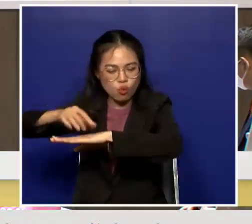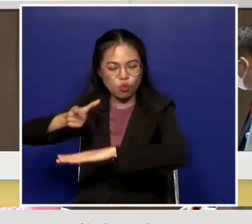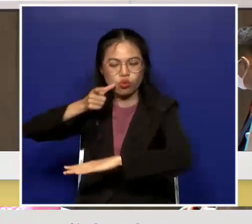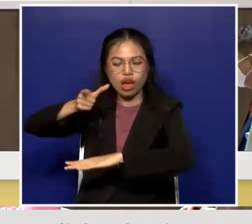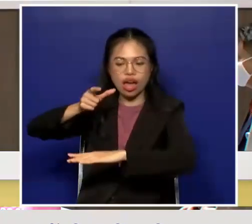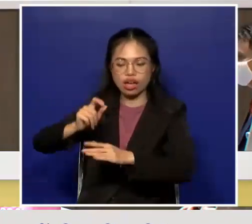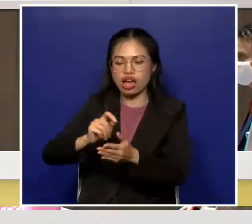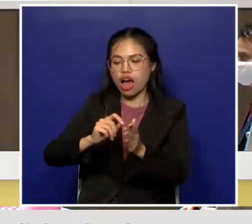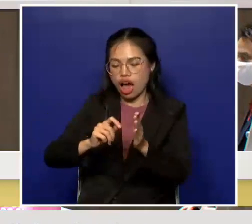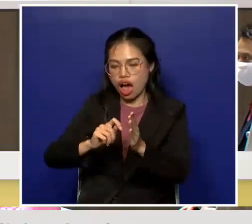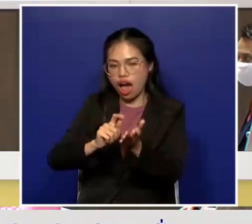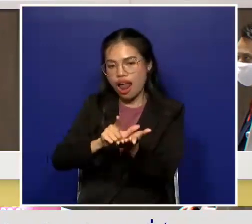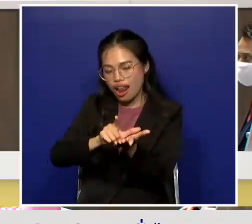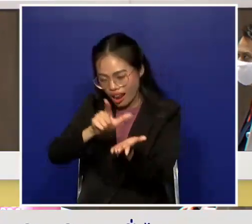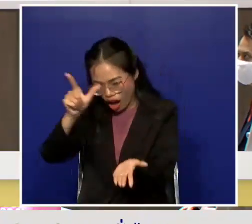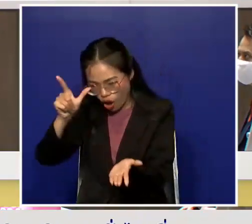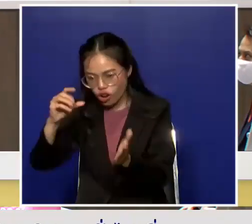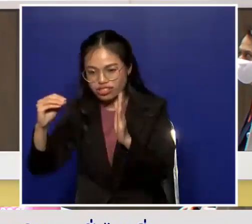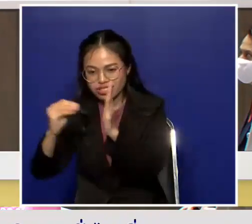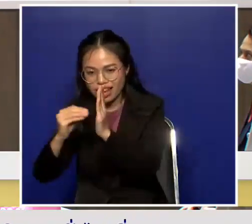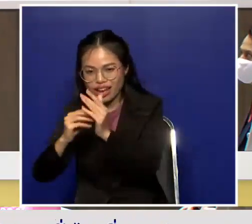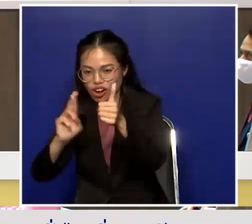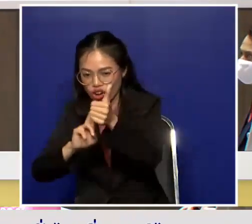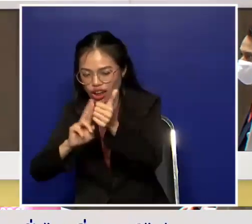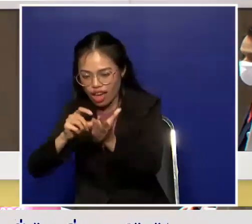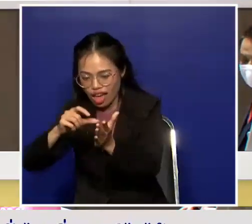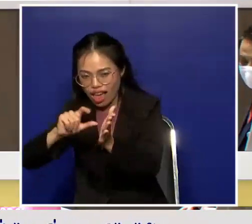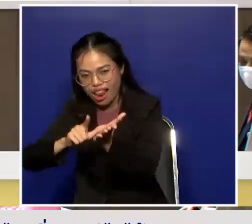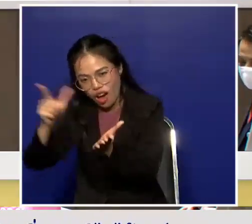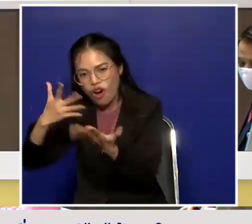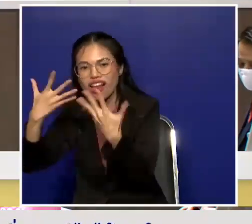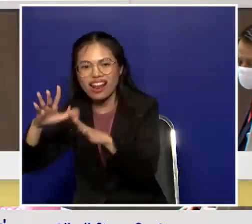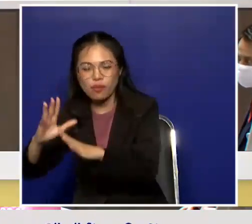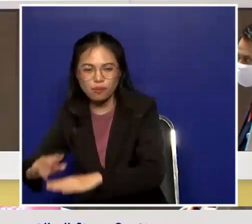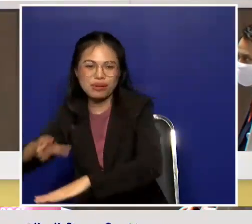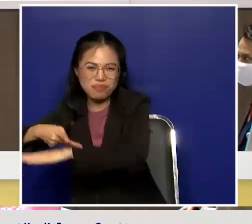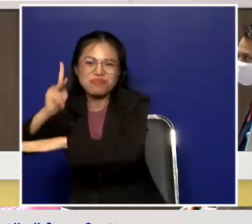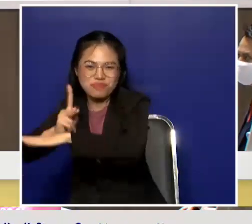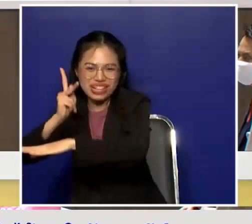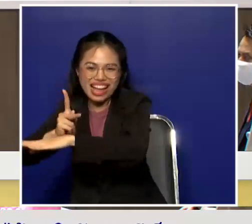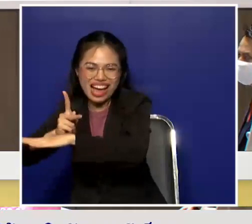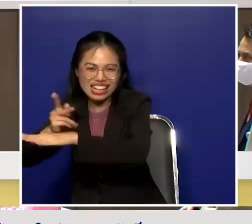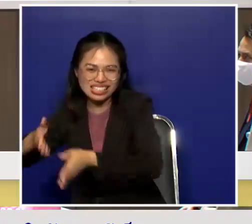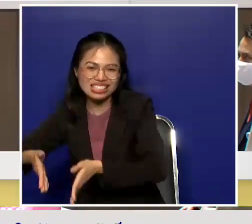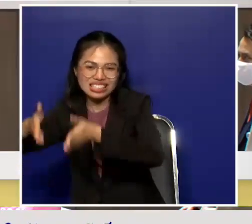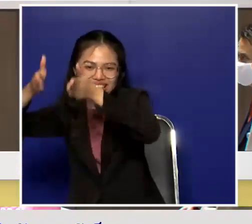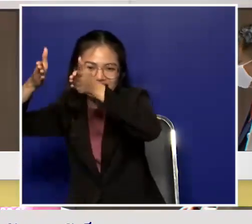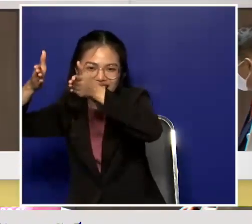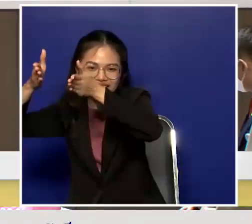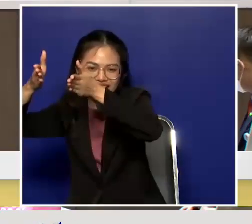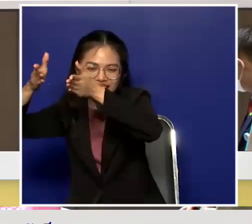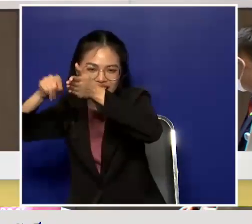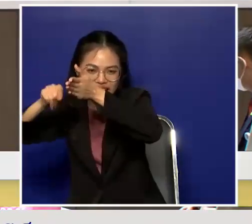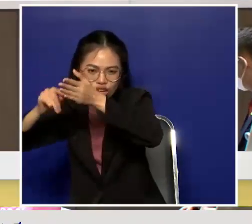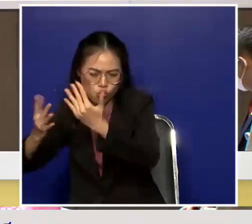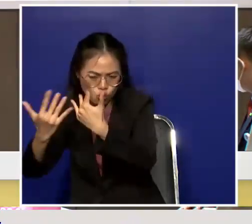เกษียณปุ๊บมานั่งเป็นประธานสโตนเฮนนี่ไงเป็นประธานสโตนเฮนเลยและโดยเฉพาะมีส่วนเข้าไปเกี่ยวข้องกับศูนย์ประชุม